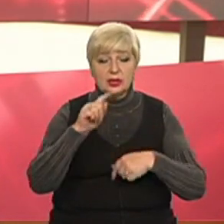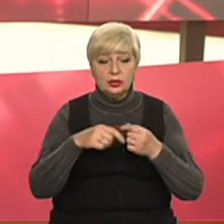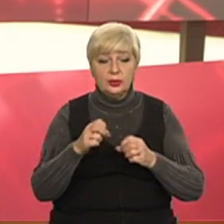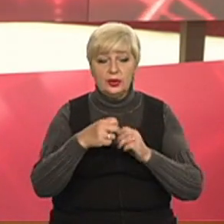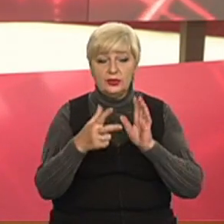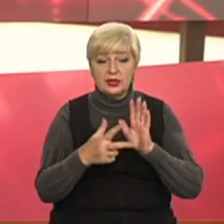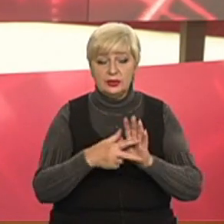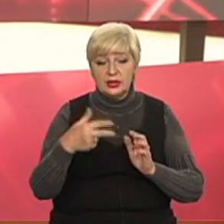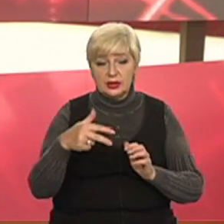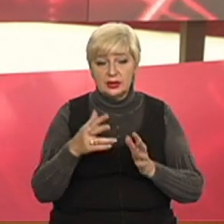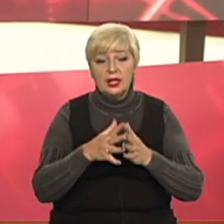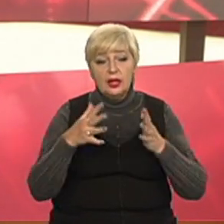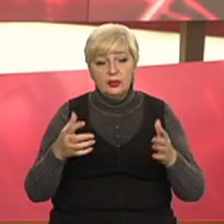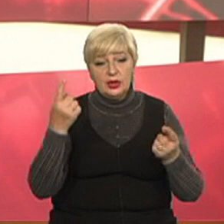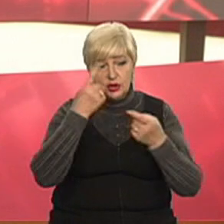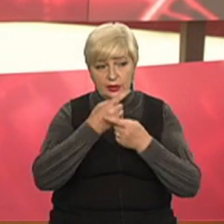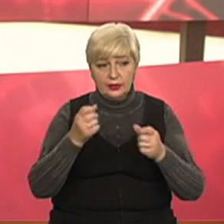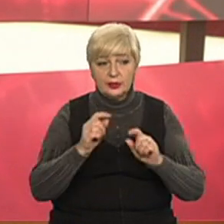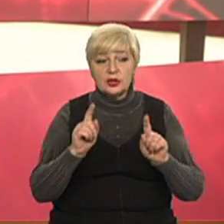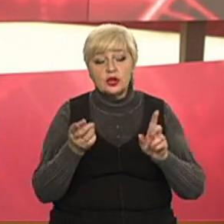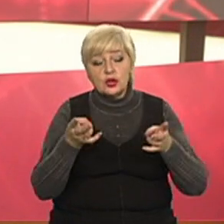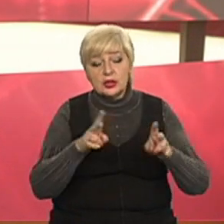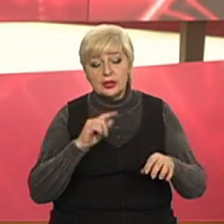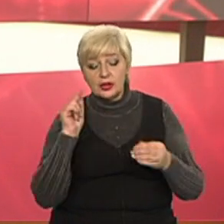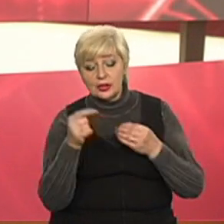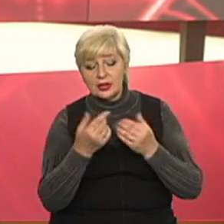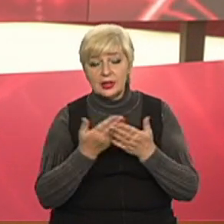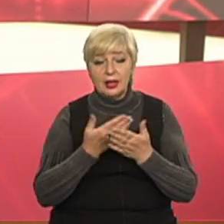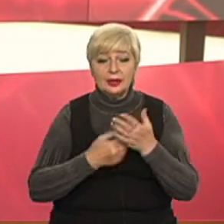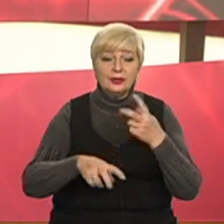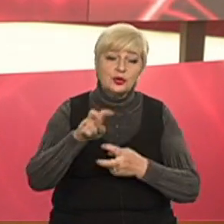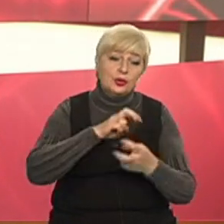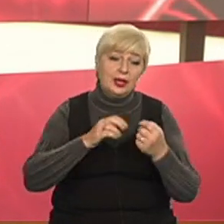о 18:30. Більше інформації, те, що залишилось за кадром,